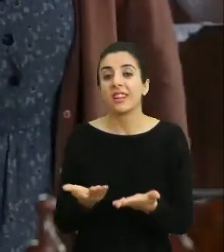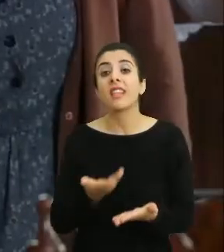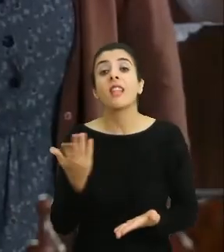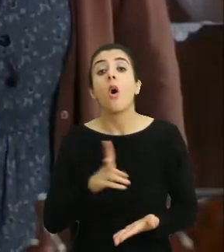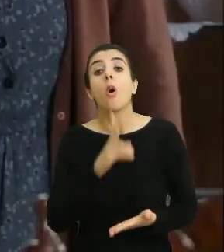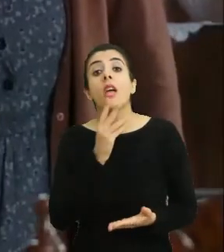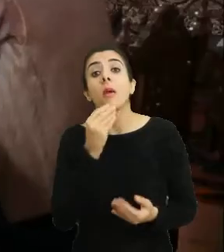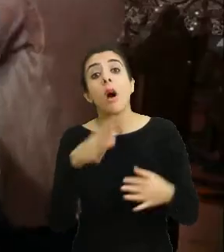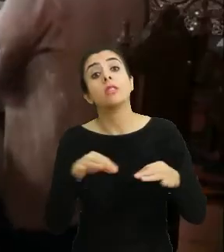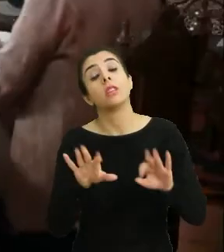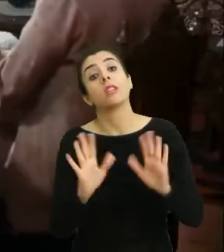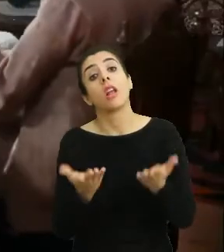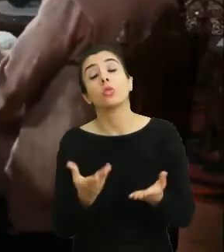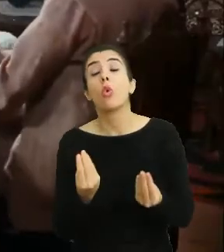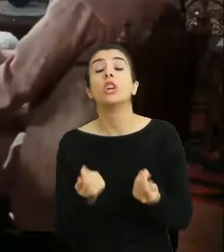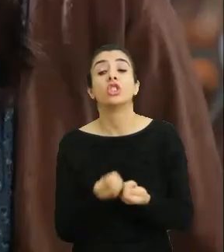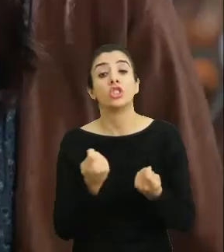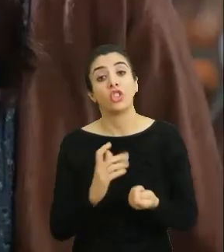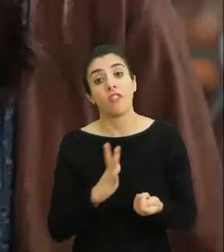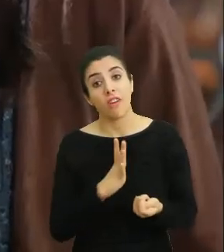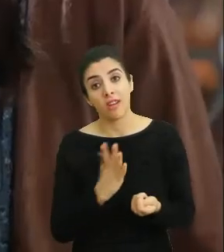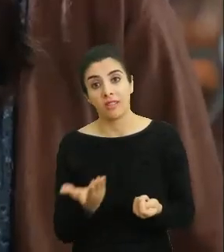öyle yemeğe hazır değil. Bir sürü iş var.